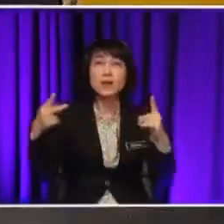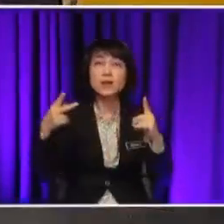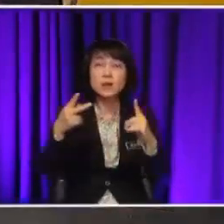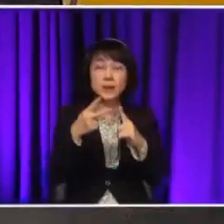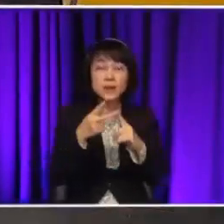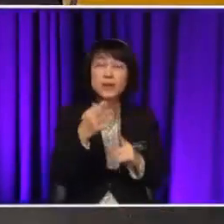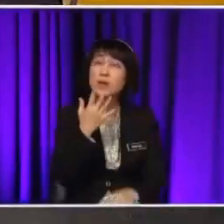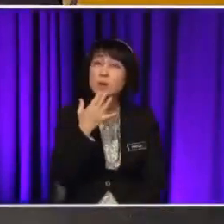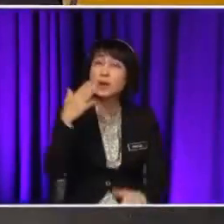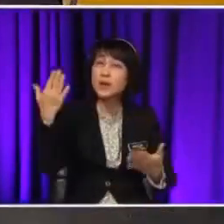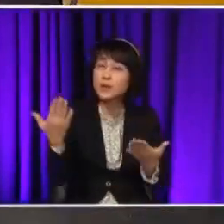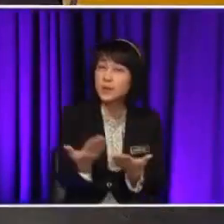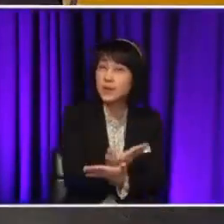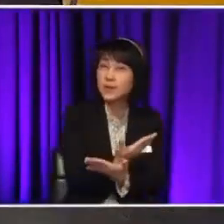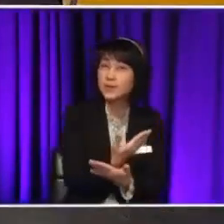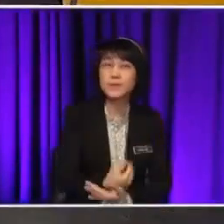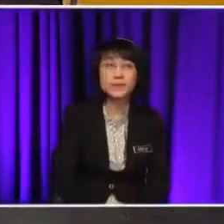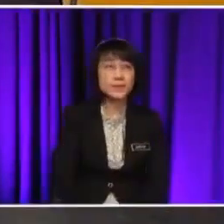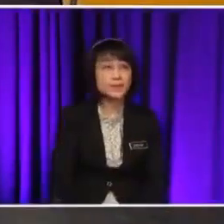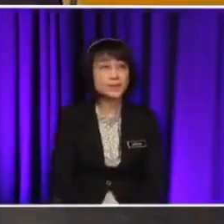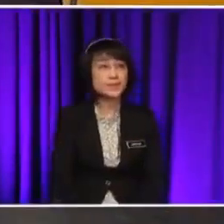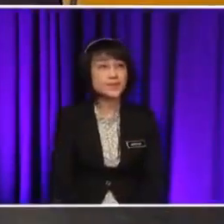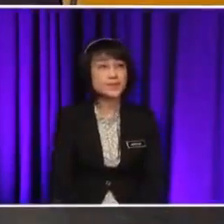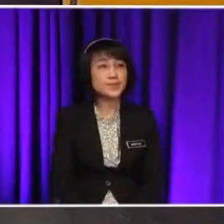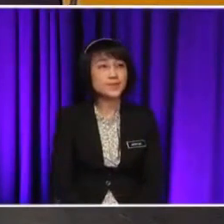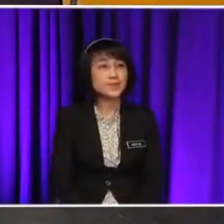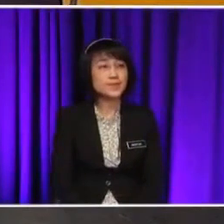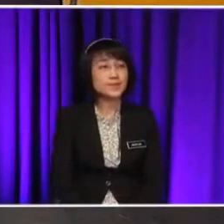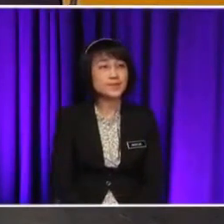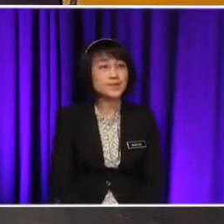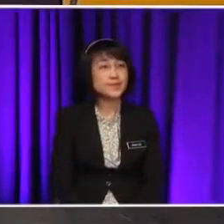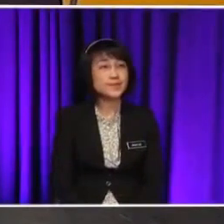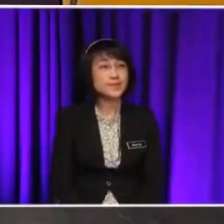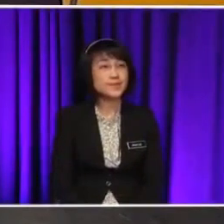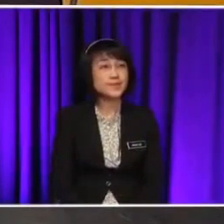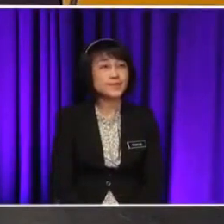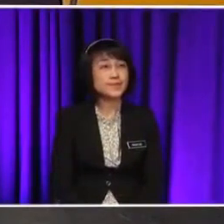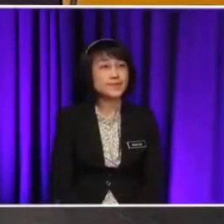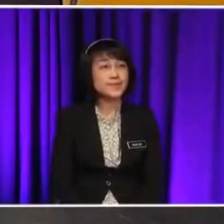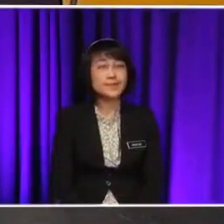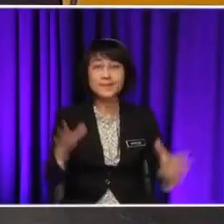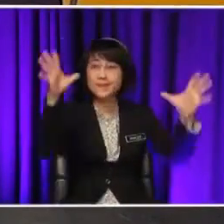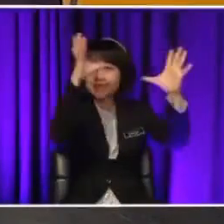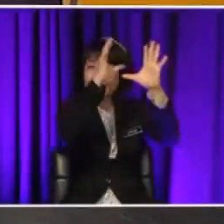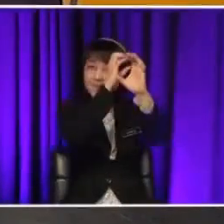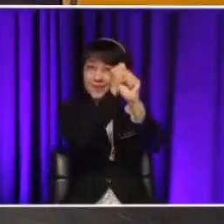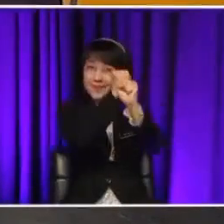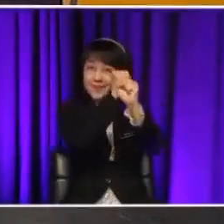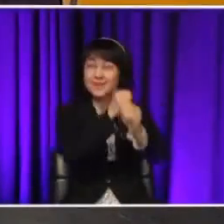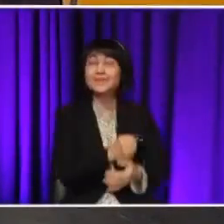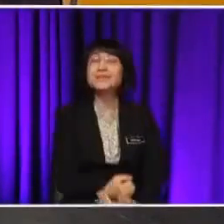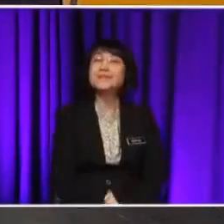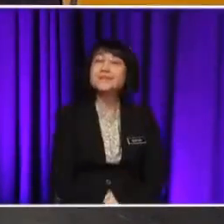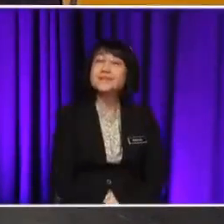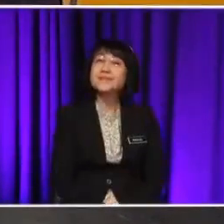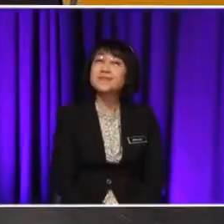Kawan-kawan, kita harapkan anda dapat fokus tentang apa yang cikgu Nadia terangkan pada hari ini. Cikgu, rumusan cikgu sepanjang pembelajaran kita,